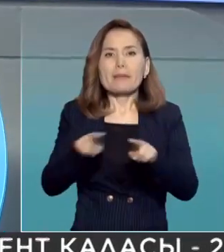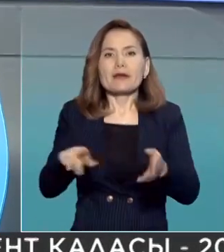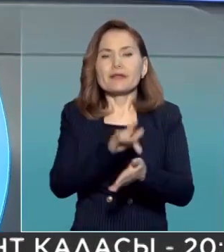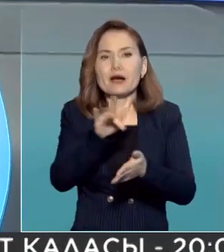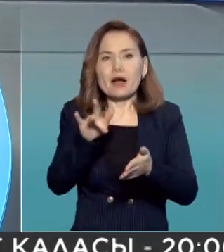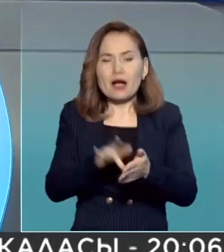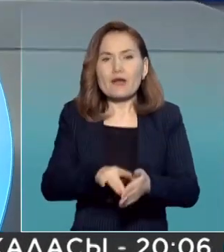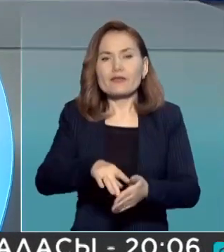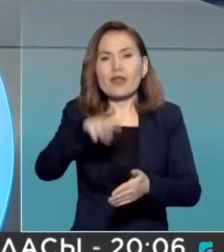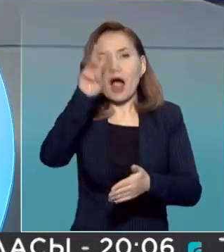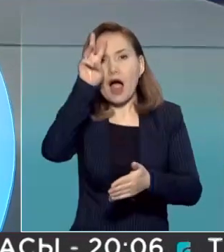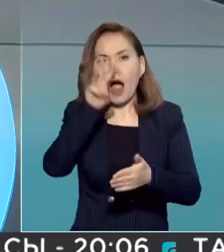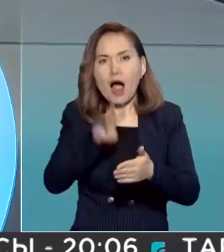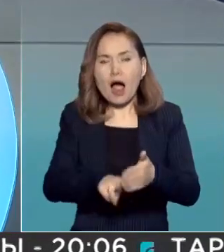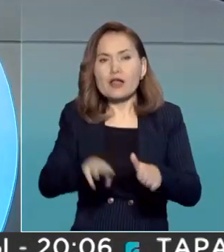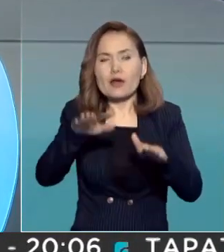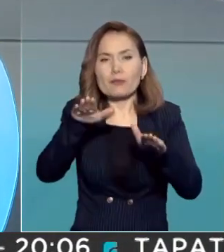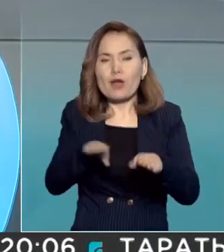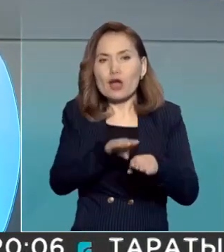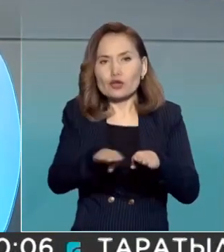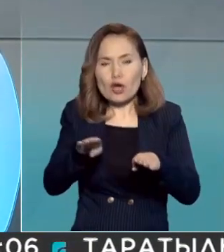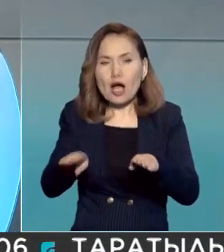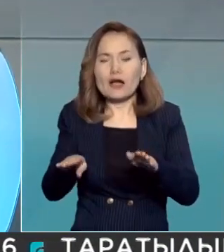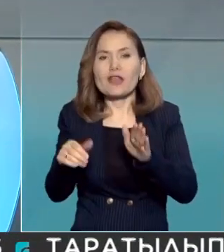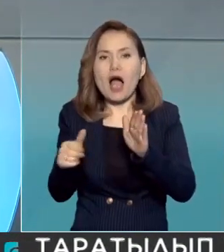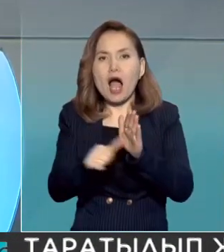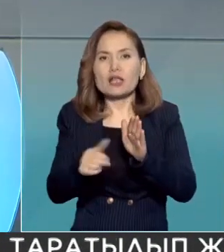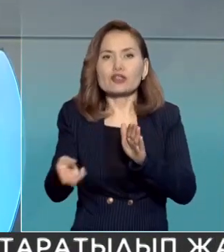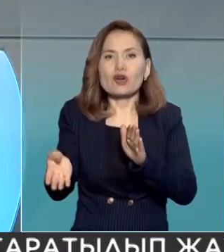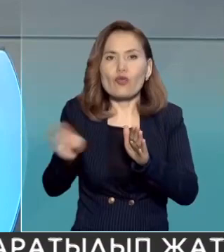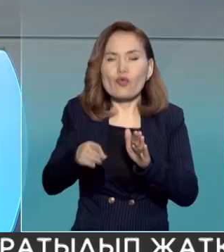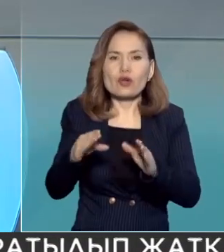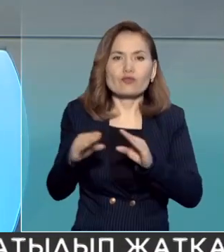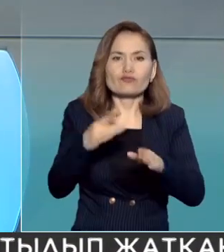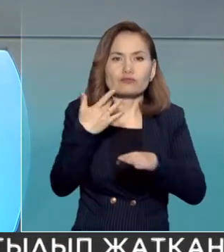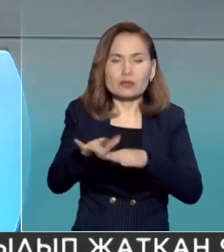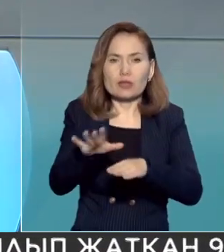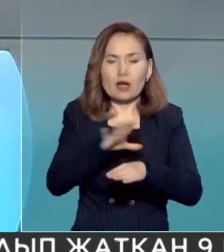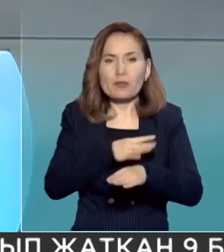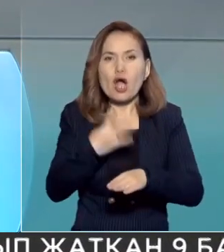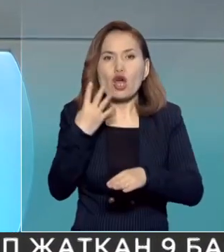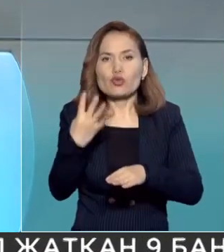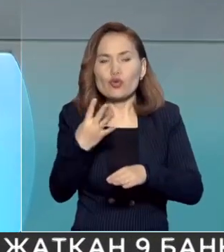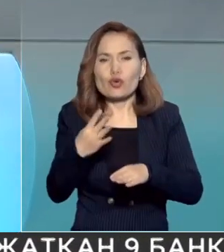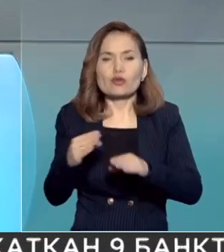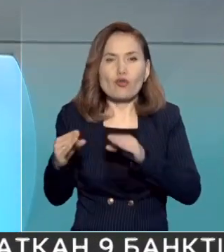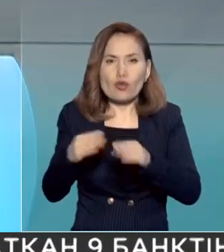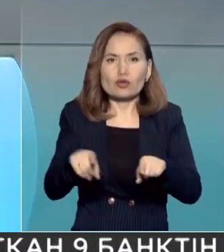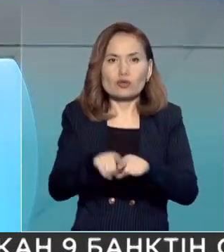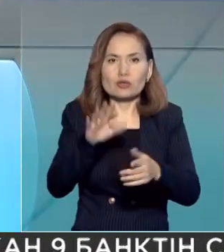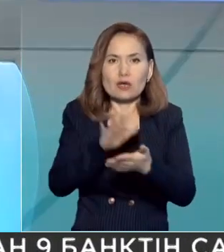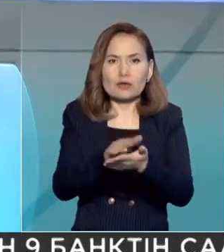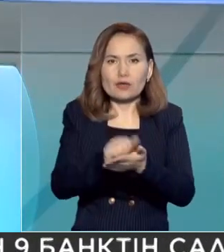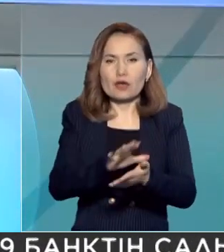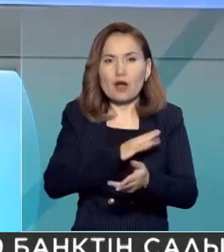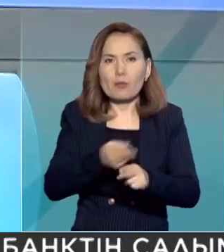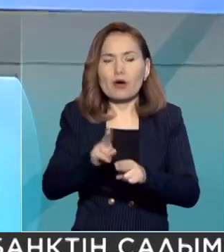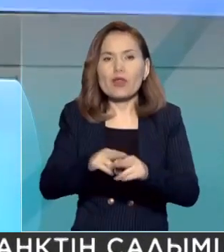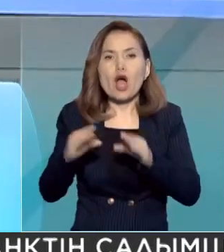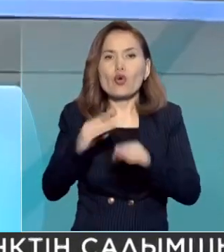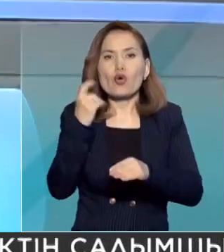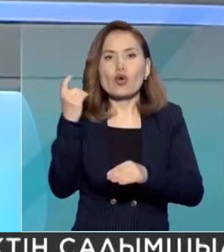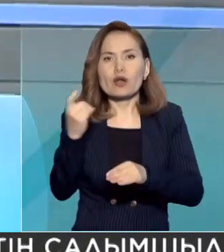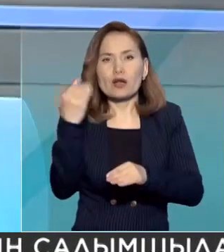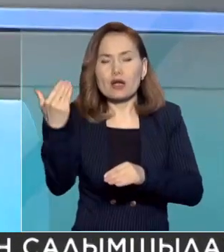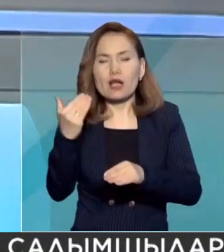Петропавлда айып тұрағы өртеніп, 6 көлік жанып кетті. Тағы 4-еуіне зақым келген. Қазір қылмыстық іс қозғалып, тергеу амалдары жүріп жатыр. Ал көлік иелері өрттен